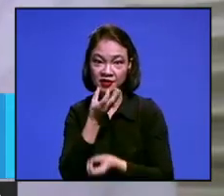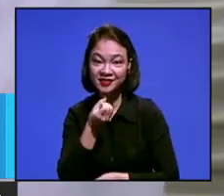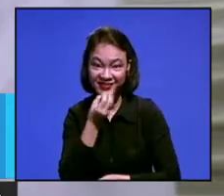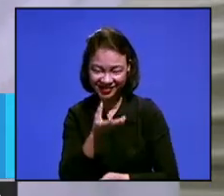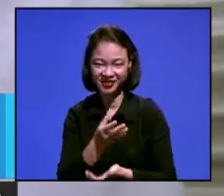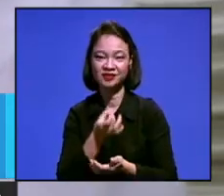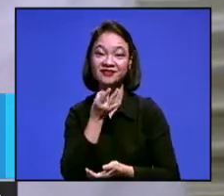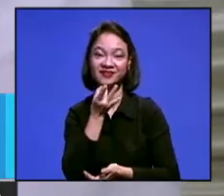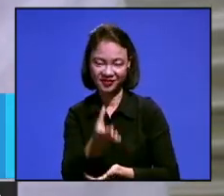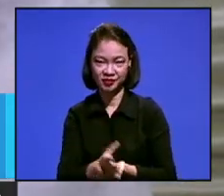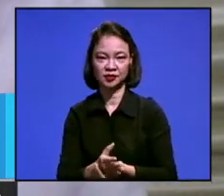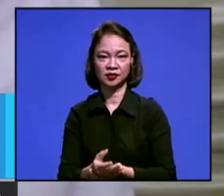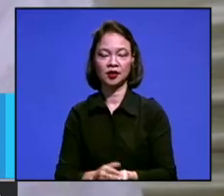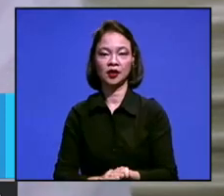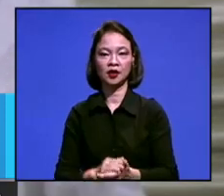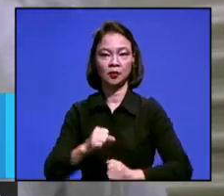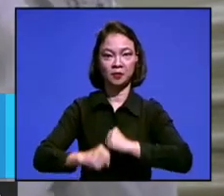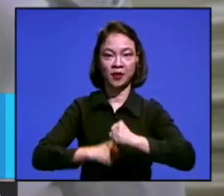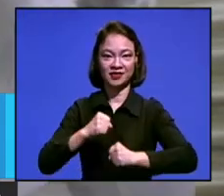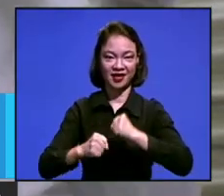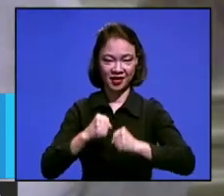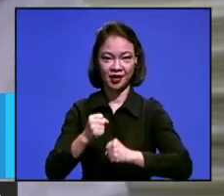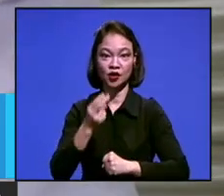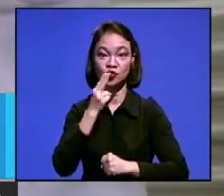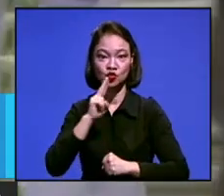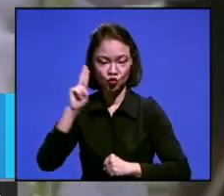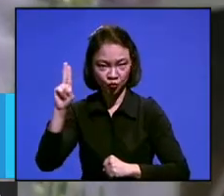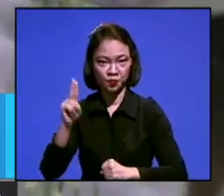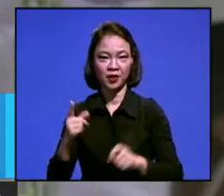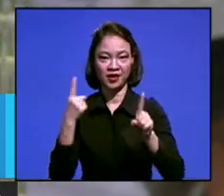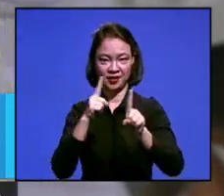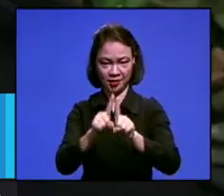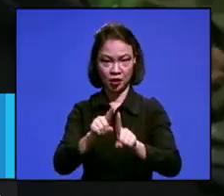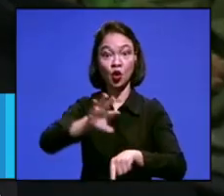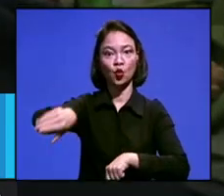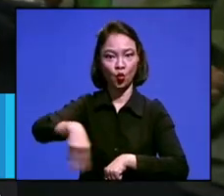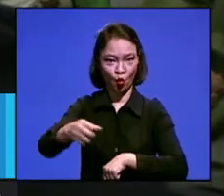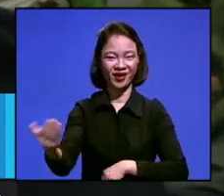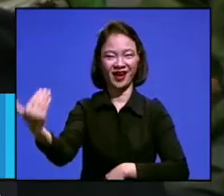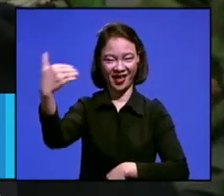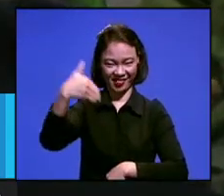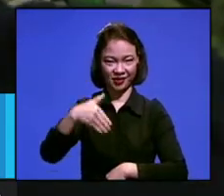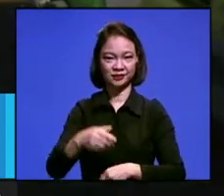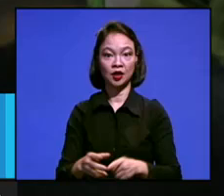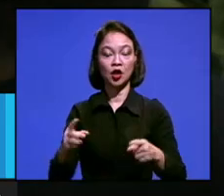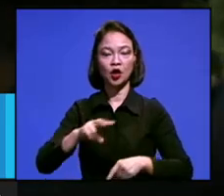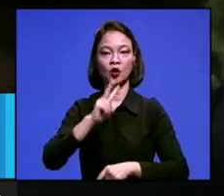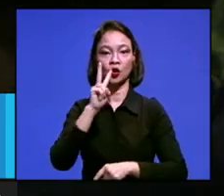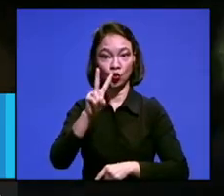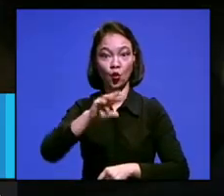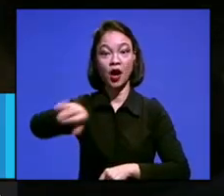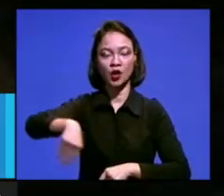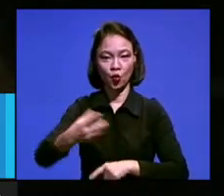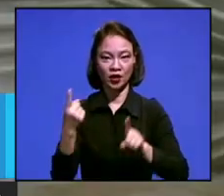mempelai melaksanakan ijab kabul yang hanya dihadiri keluarga saja. Pihak keluarga kedua mempelai pun akhirnya